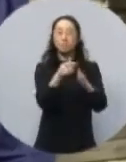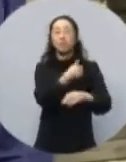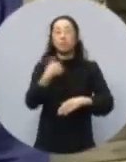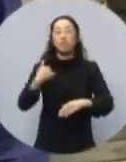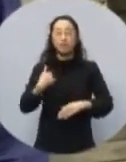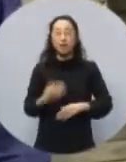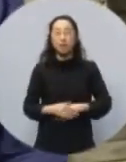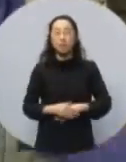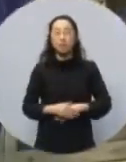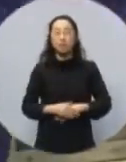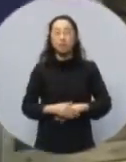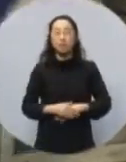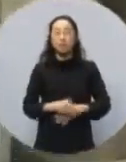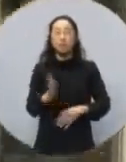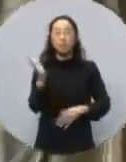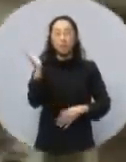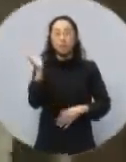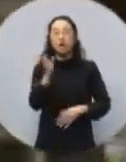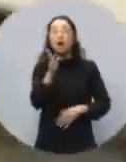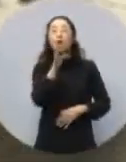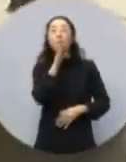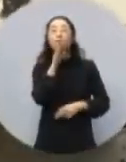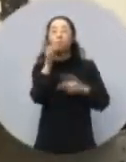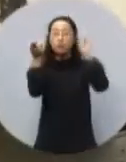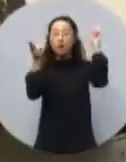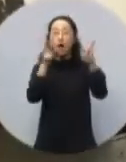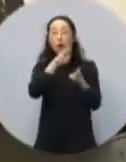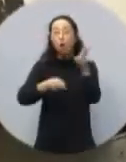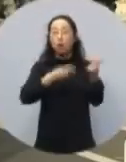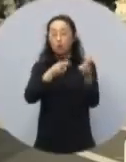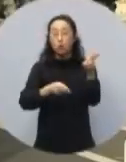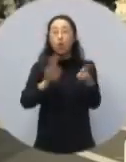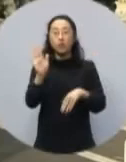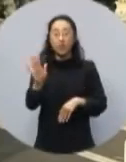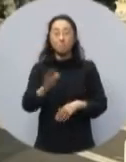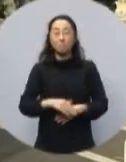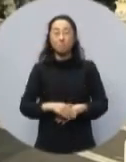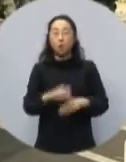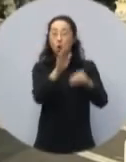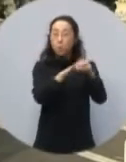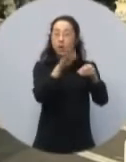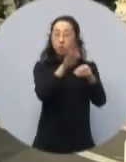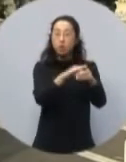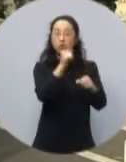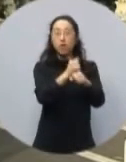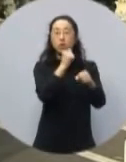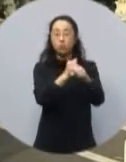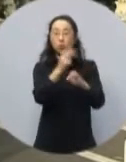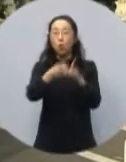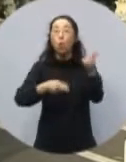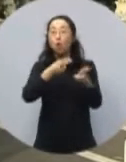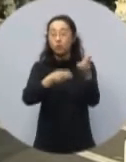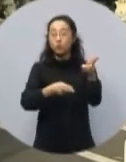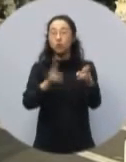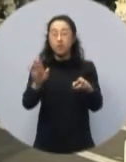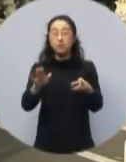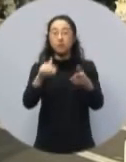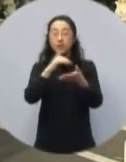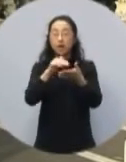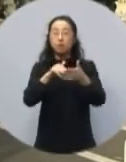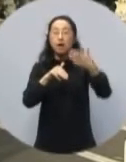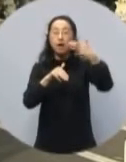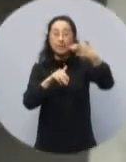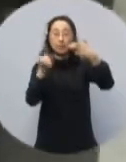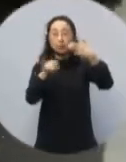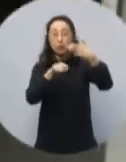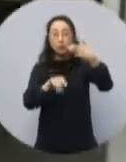ました。こちらが、本社工場でございます。お弁当の製造工場です。約80名